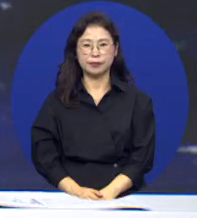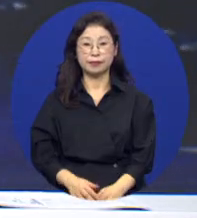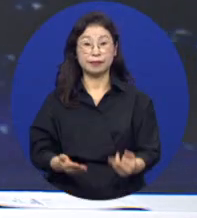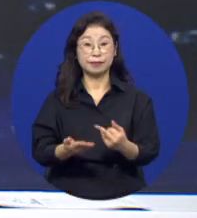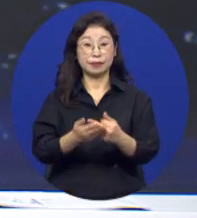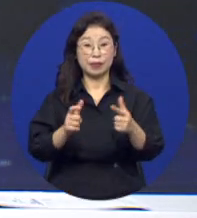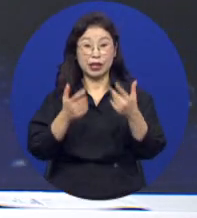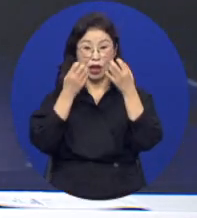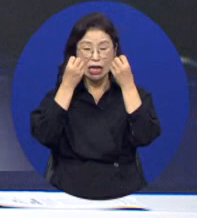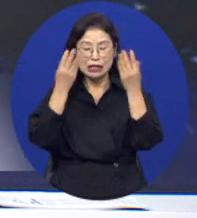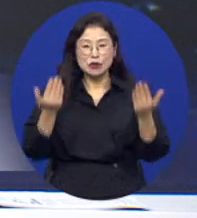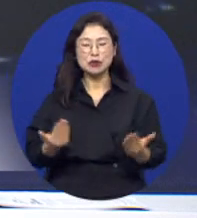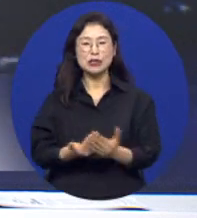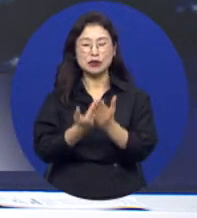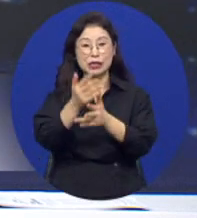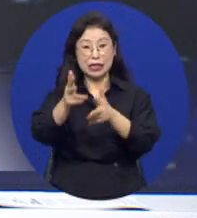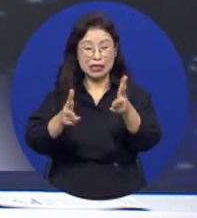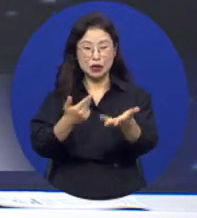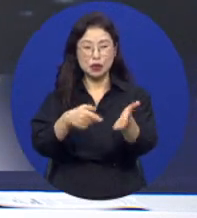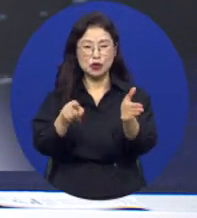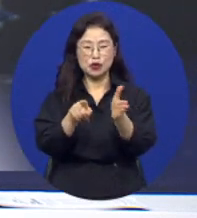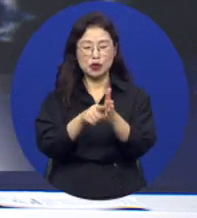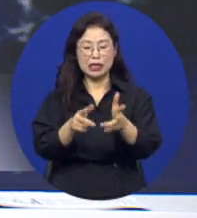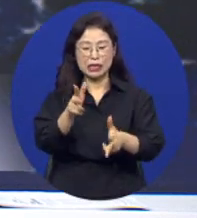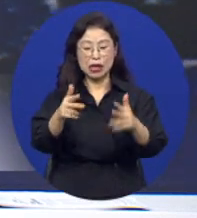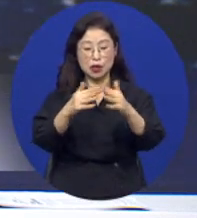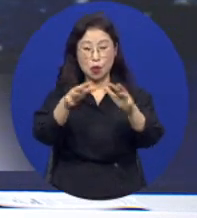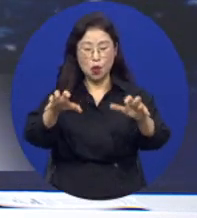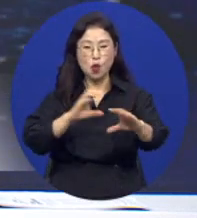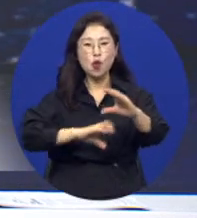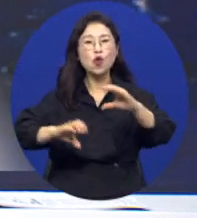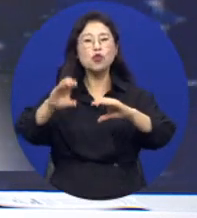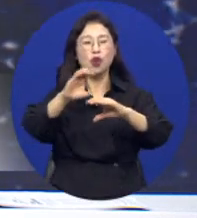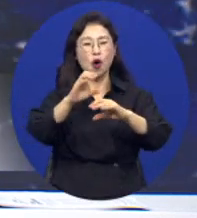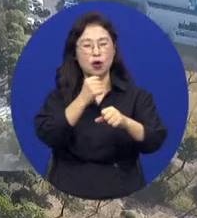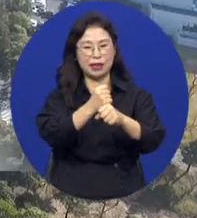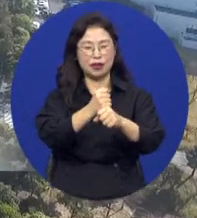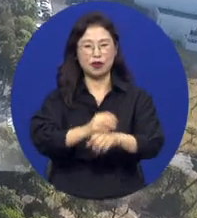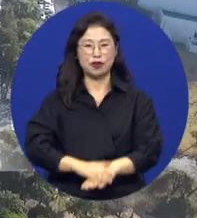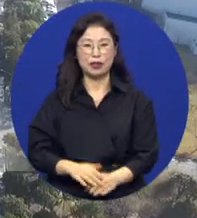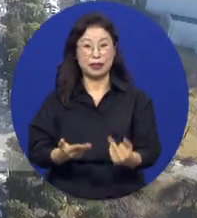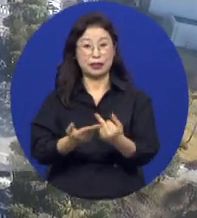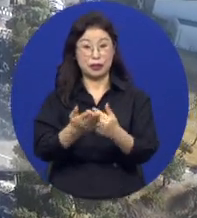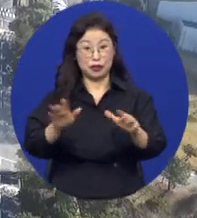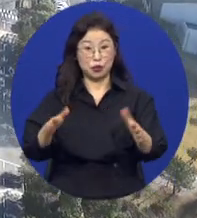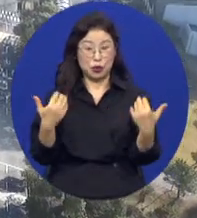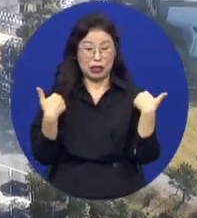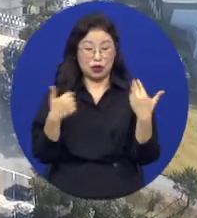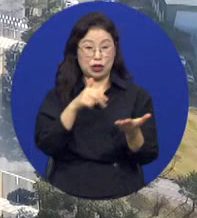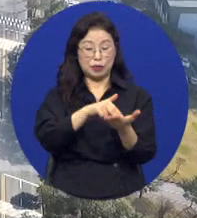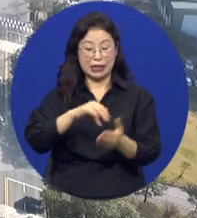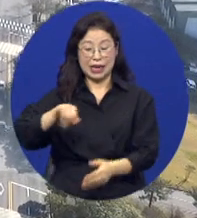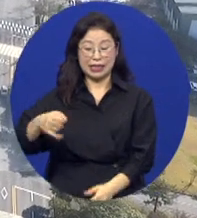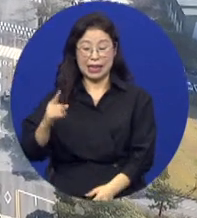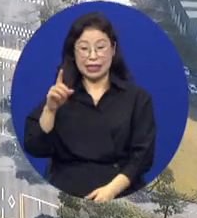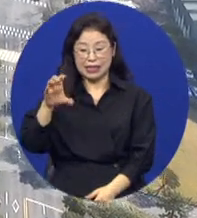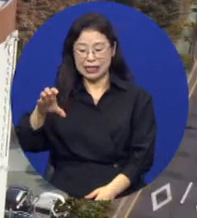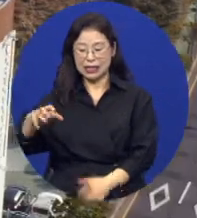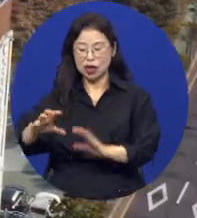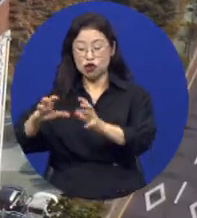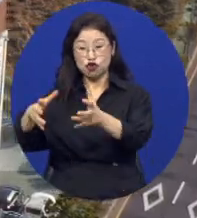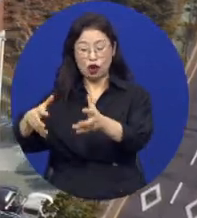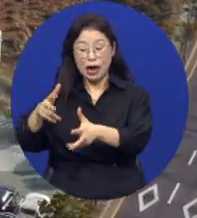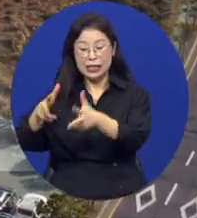제주도가 신성장 산업 육성을 위한 산업단지를 추가로 조성합니다 제주도는 jbc가 추진하는 국가